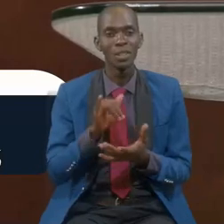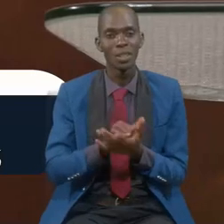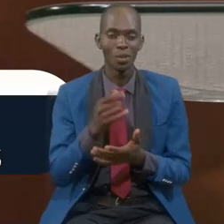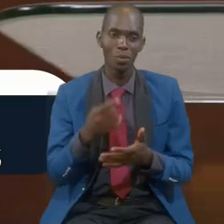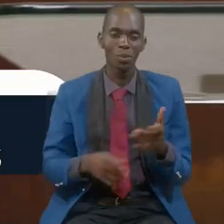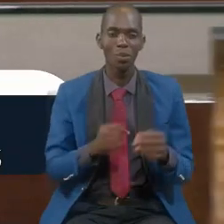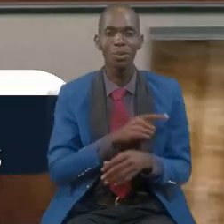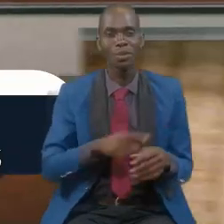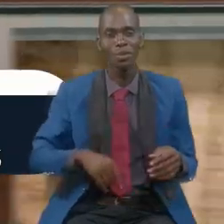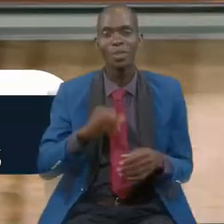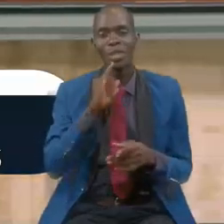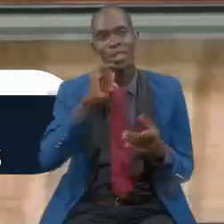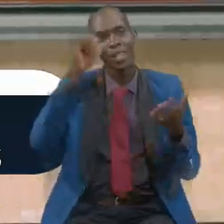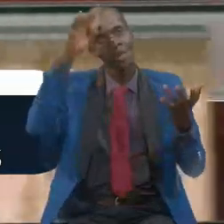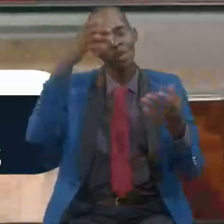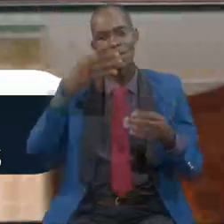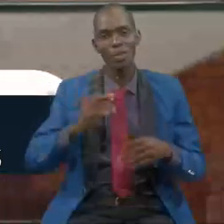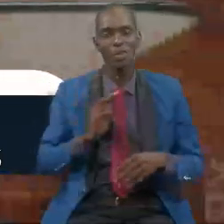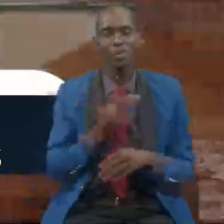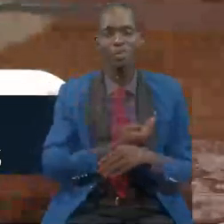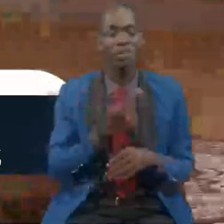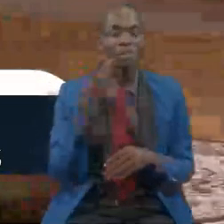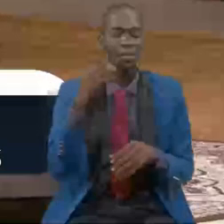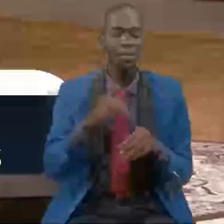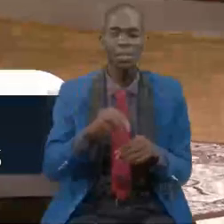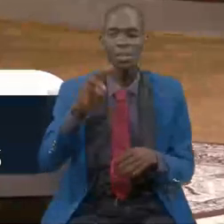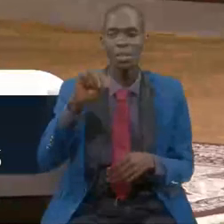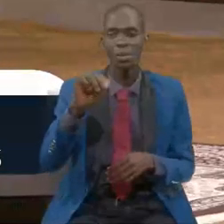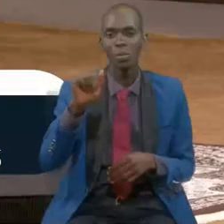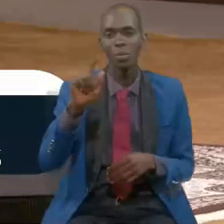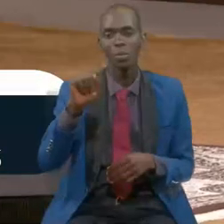la même. C'est ce que le Seigneur espère de nous.